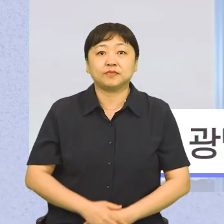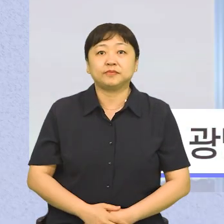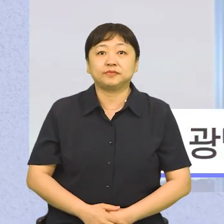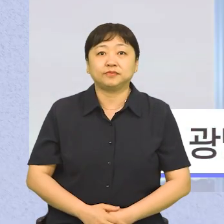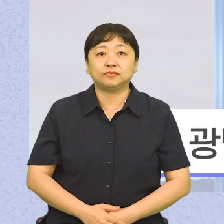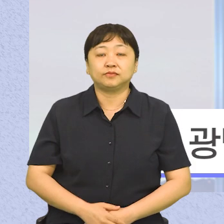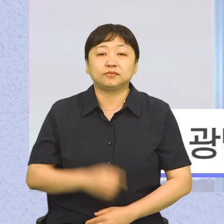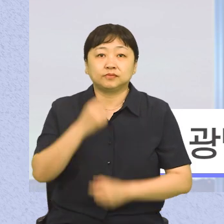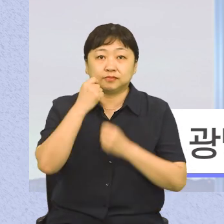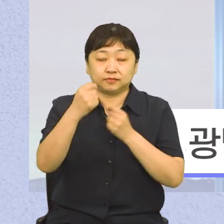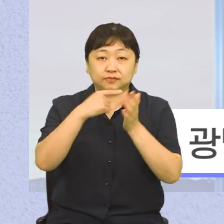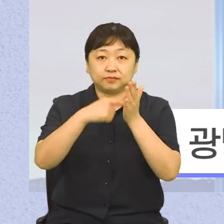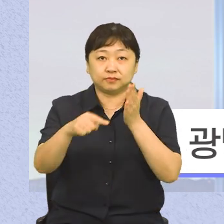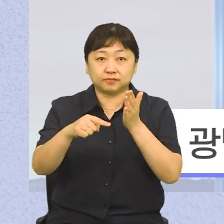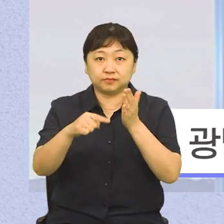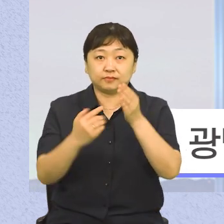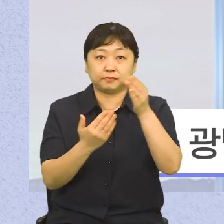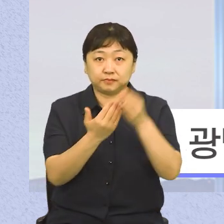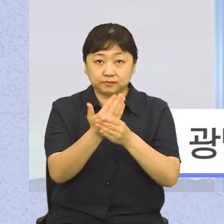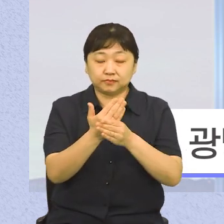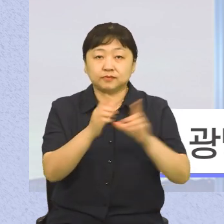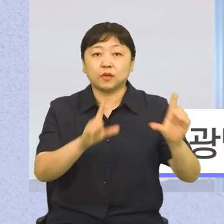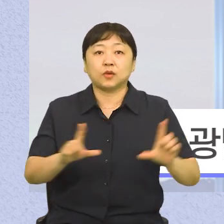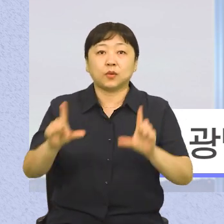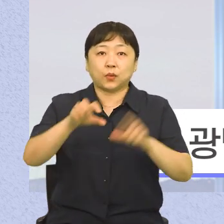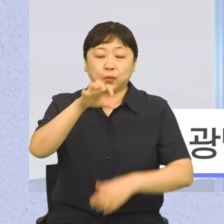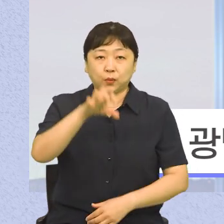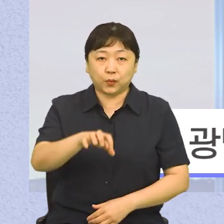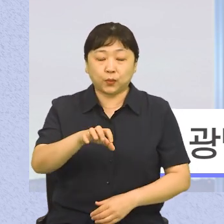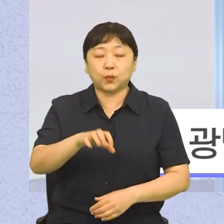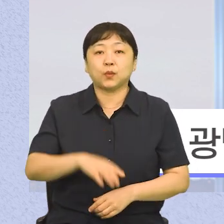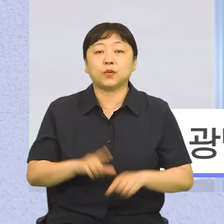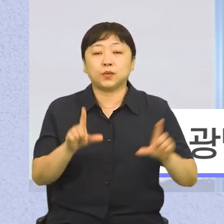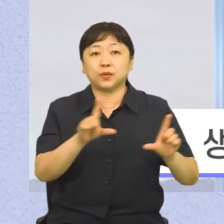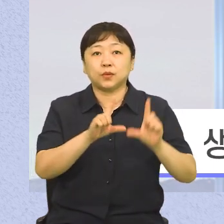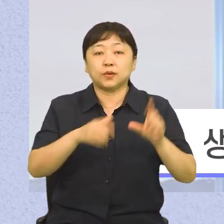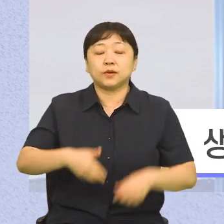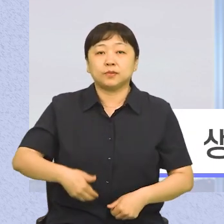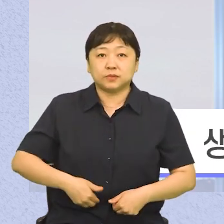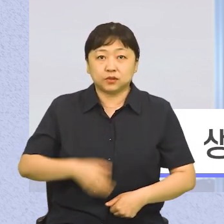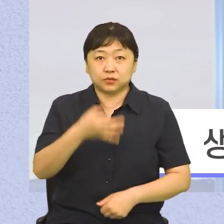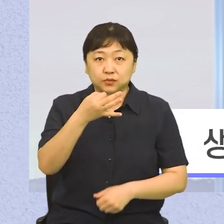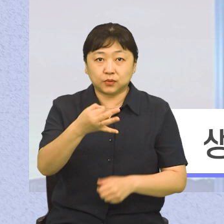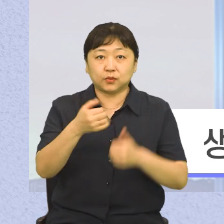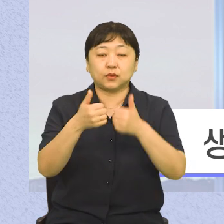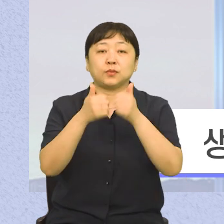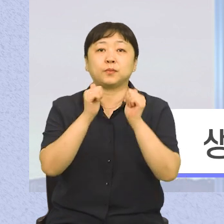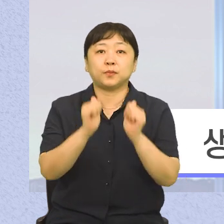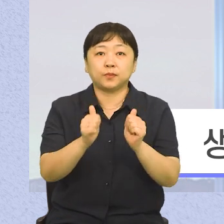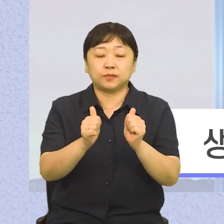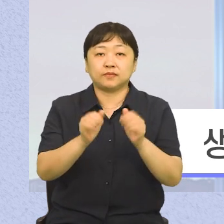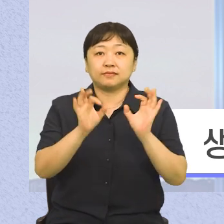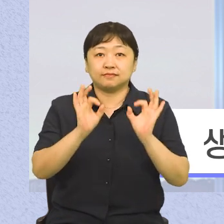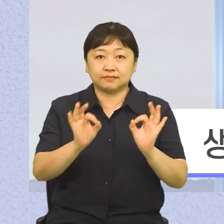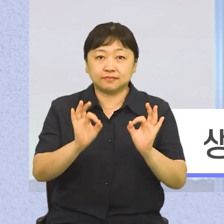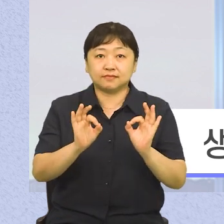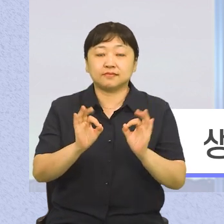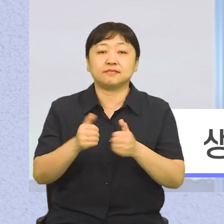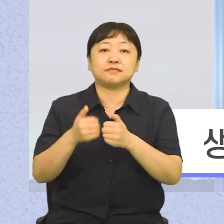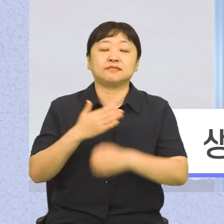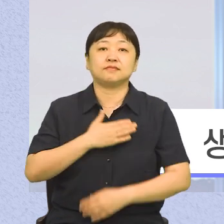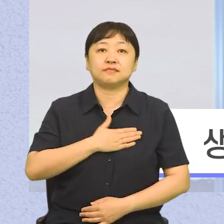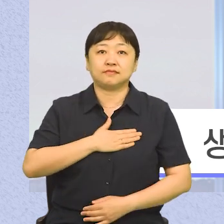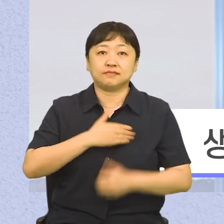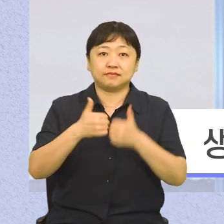우선 광명시민 가운데 전세 사기 피해자가 발생하면 주거지를 지원하고 생계비, 법률 상담 등 피해 구제와 금융